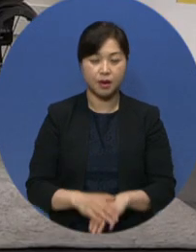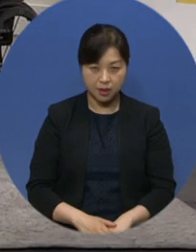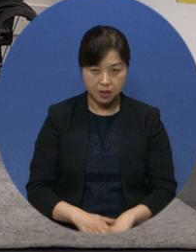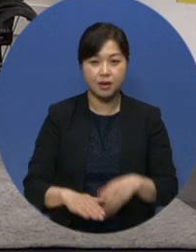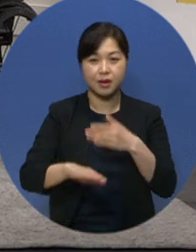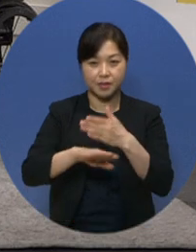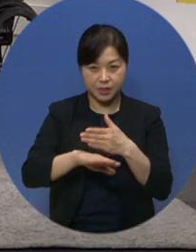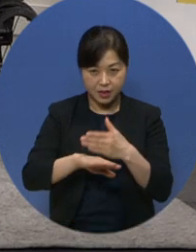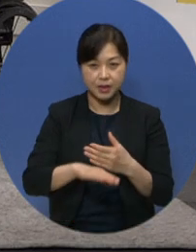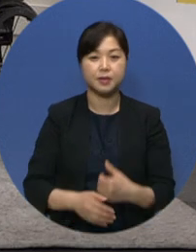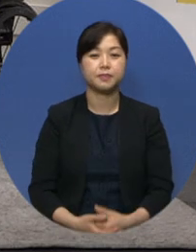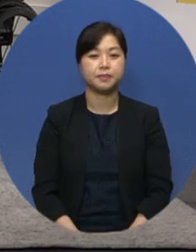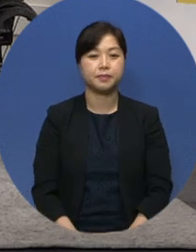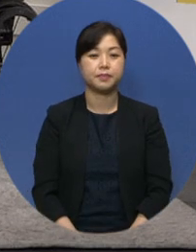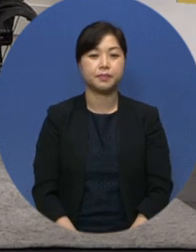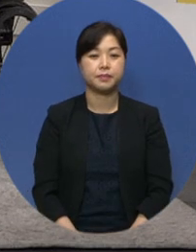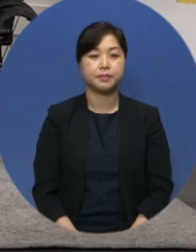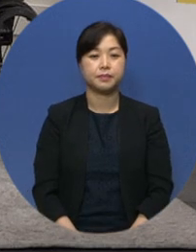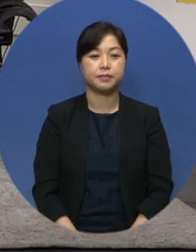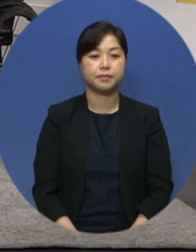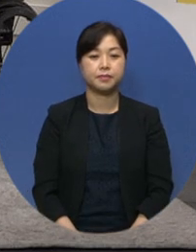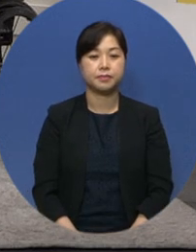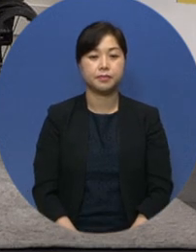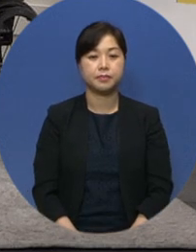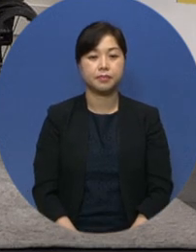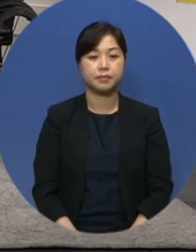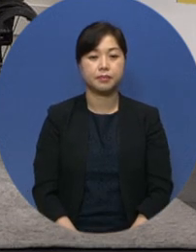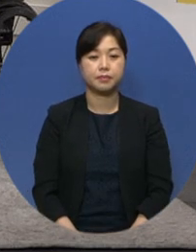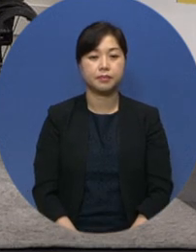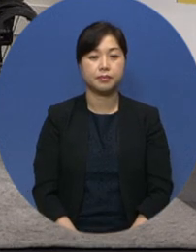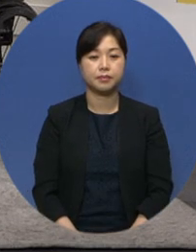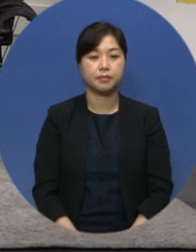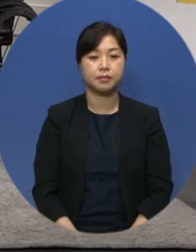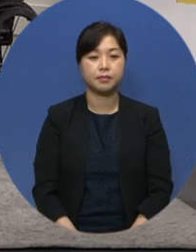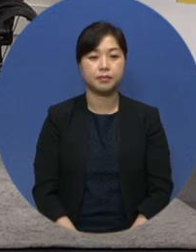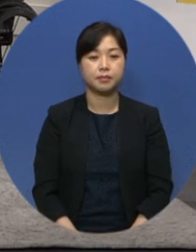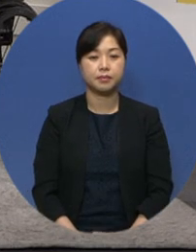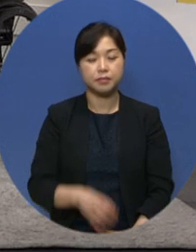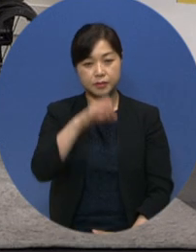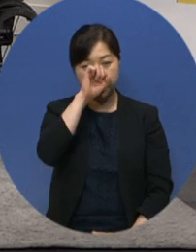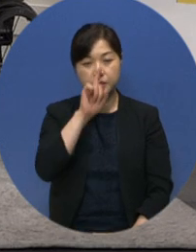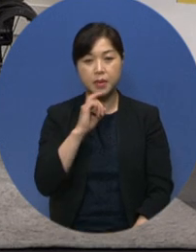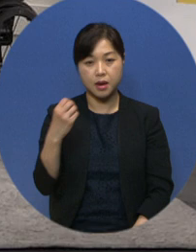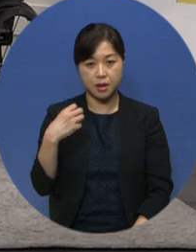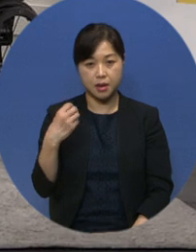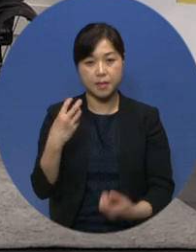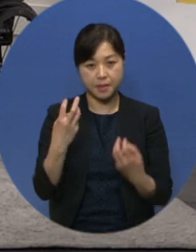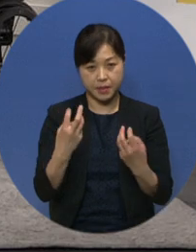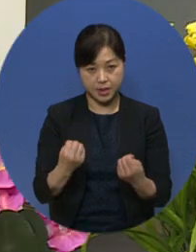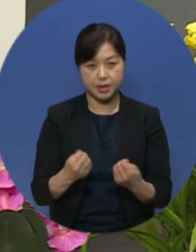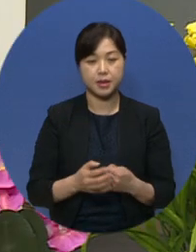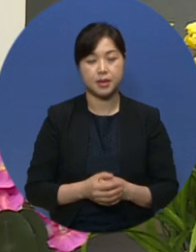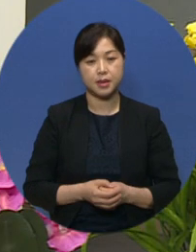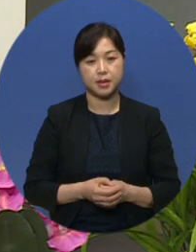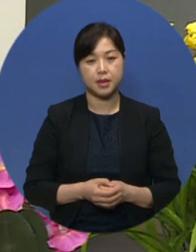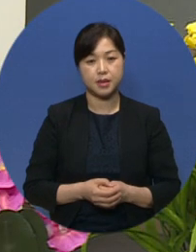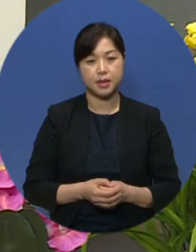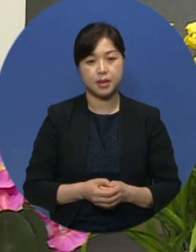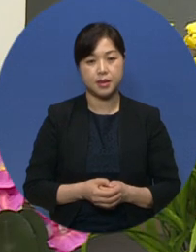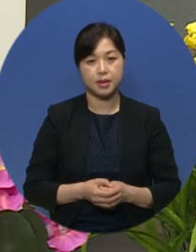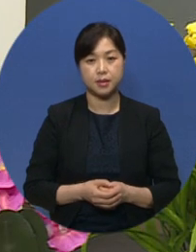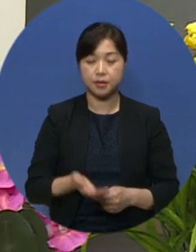기대하겠습니다 인데 그 뭐만 말씀 좋은 말씀 해 주셨지만 은 이제 그